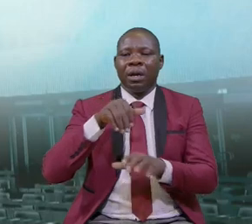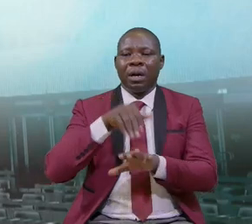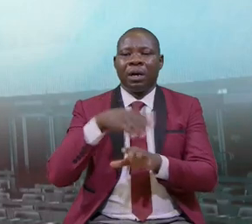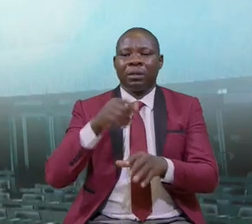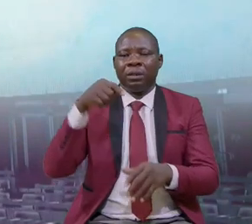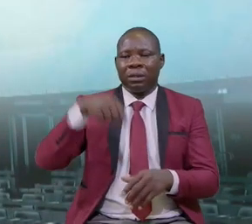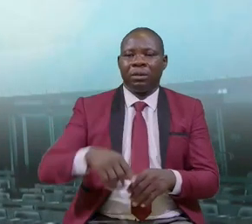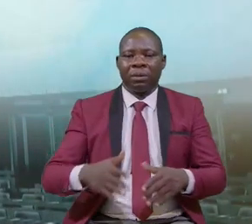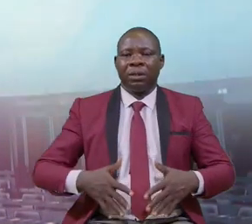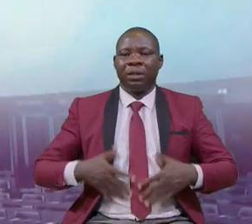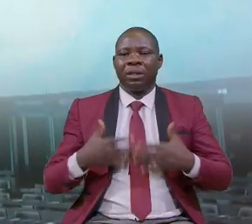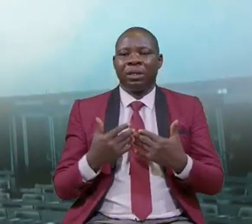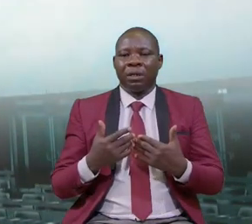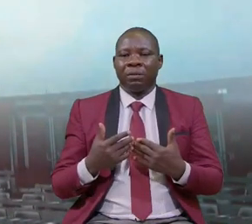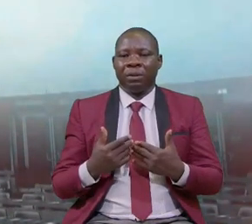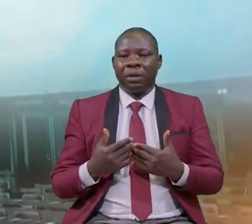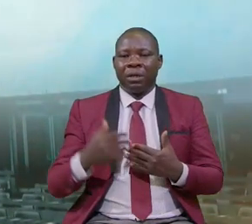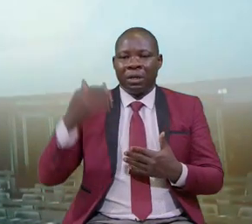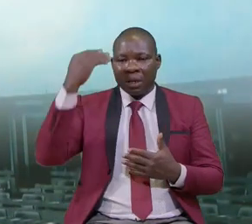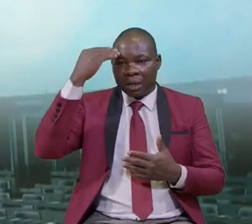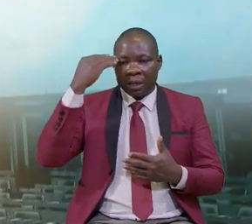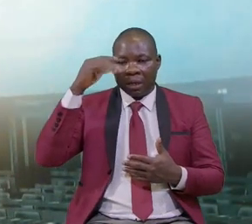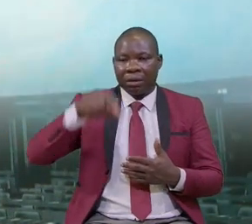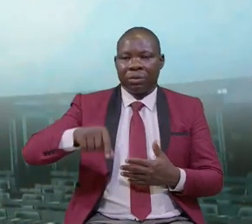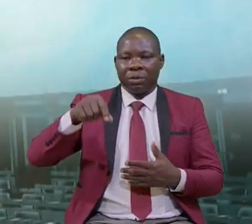Donc on vous contactera.